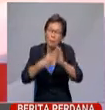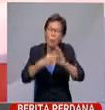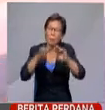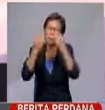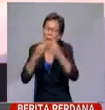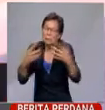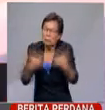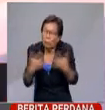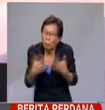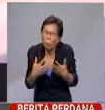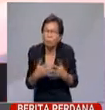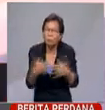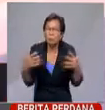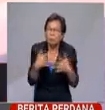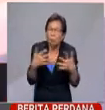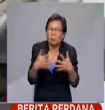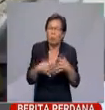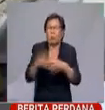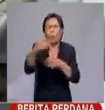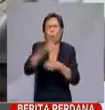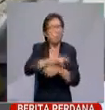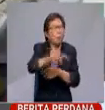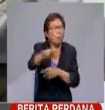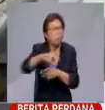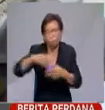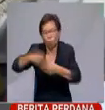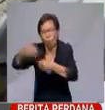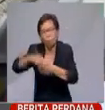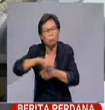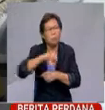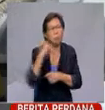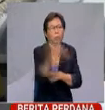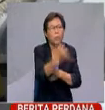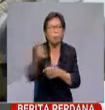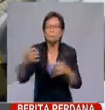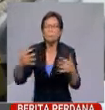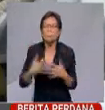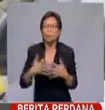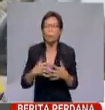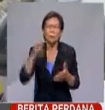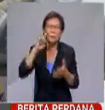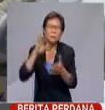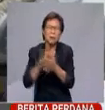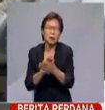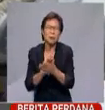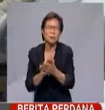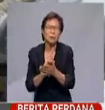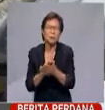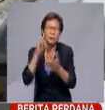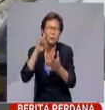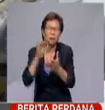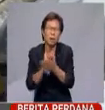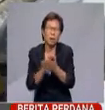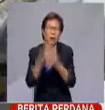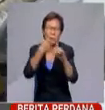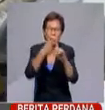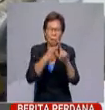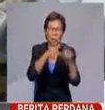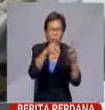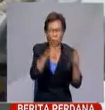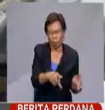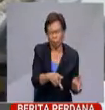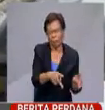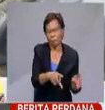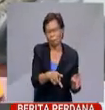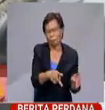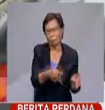untuk keluar, takut untuk pergi ke mana-mana. Nak percaya pun kita pun tak tahu, sebab dia berdasarkan daripada orang je